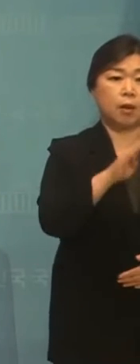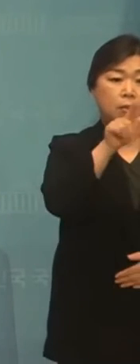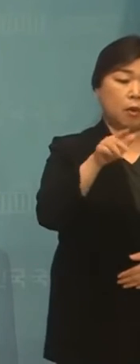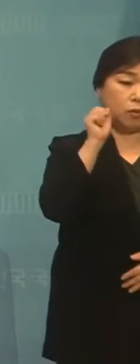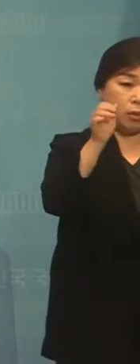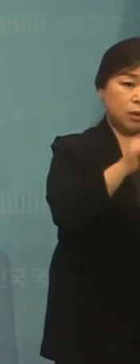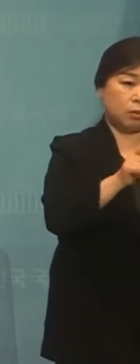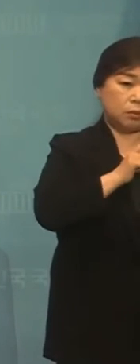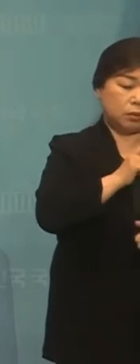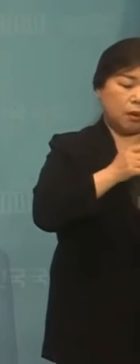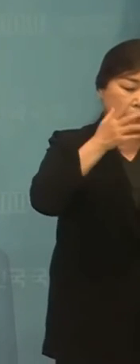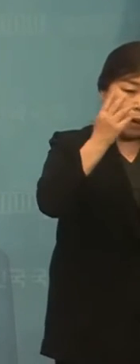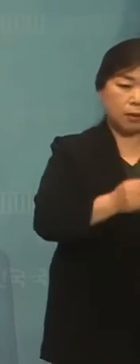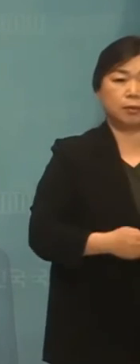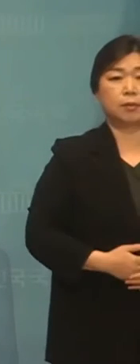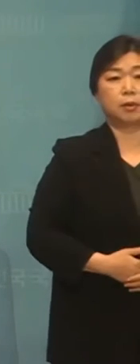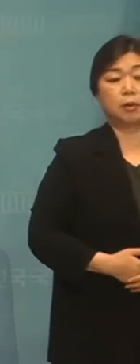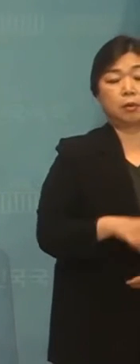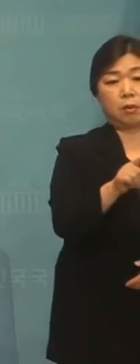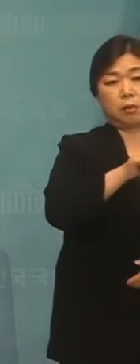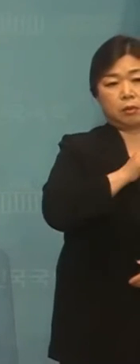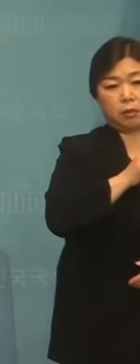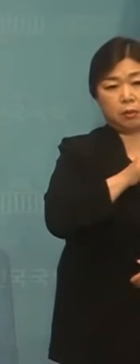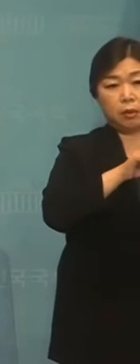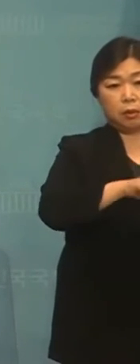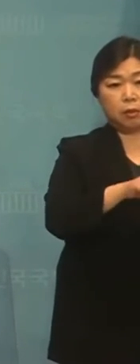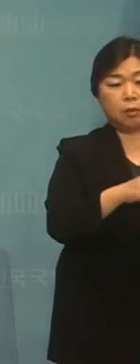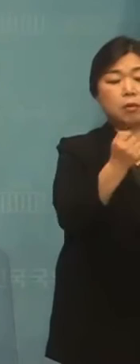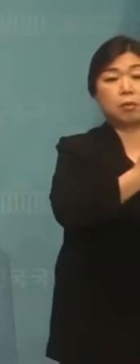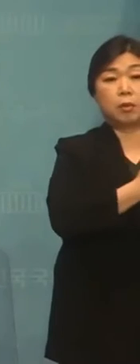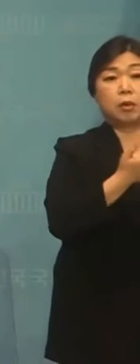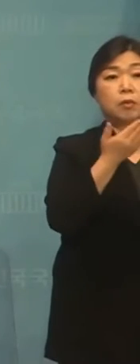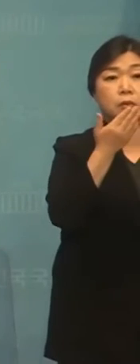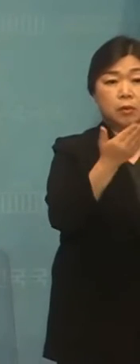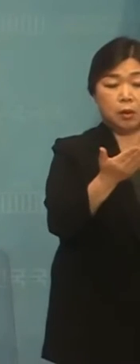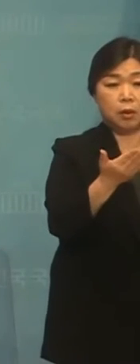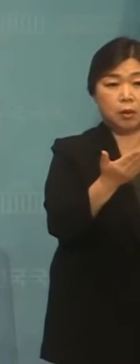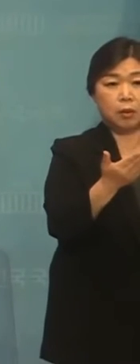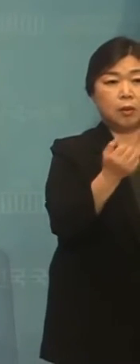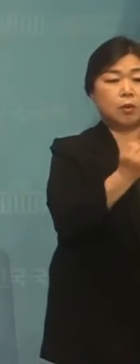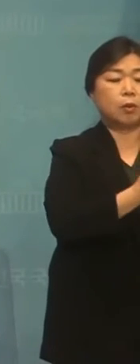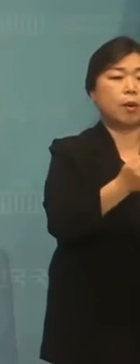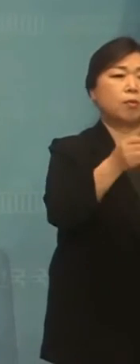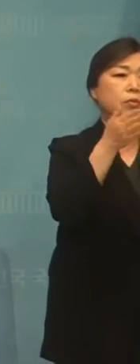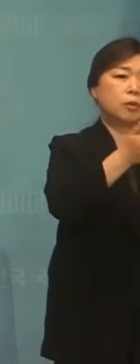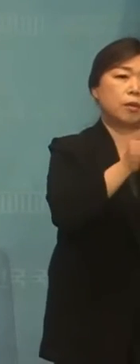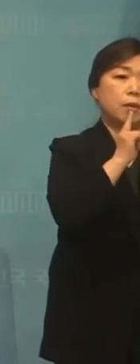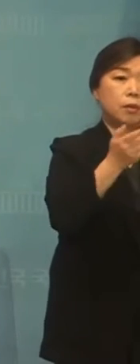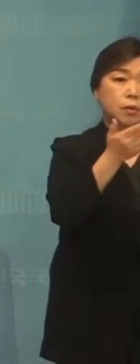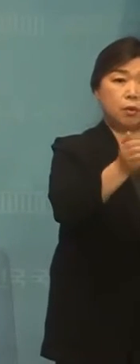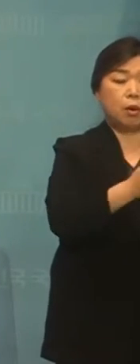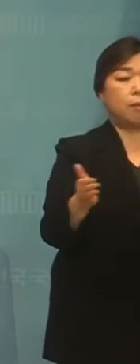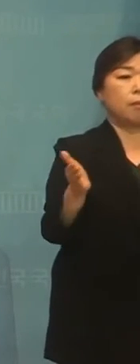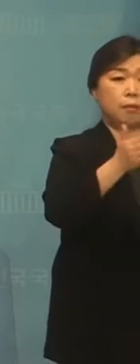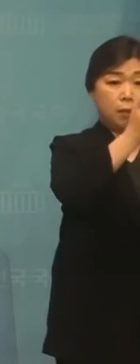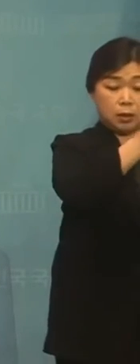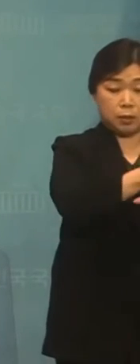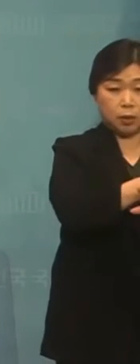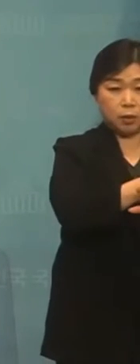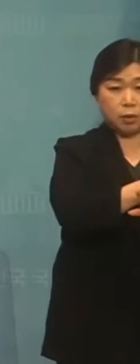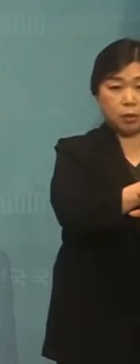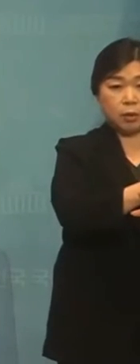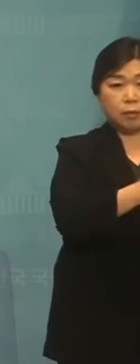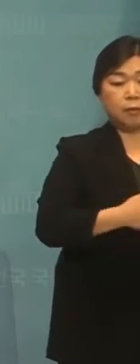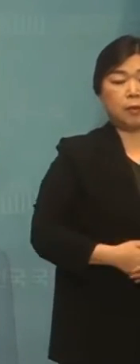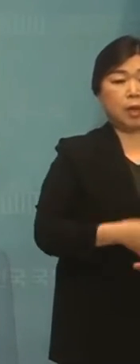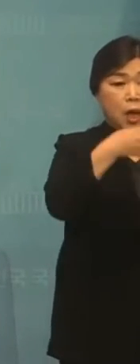박형준 후보의 의혹이 너무 많습니다. 이런 의혹들에 대해서 해명을 부탁드리고요. 마지막으로 이